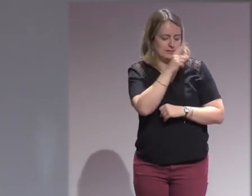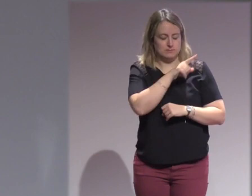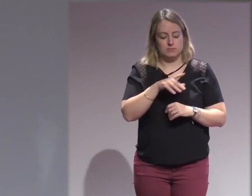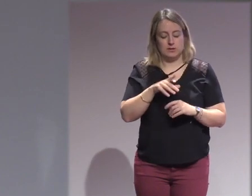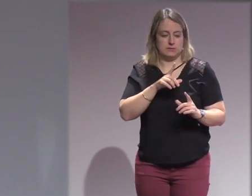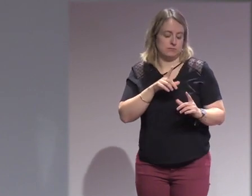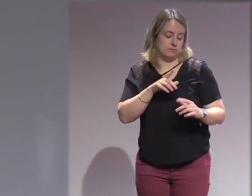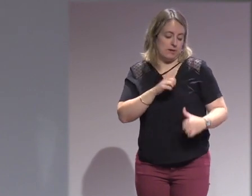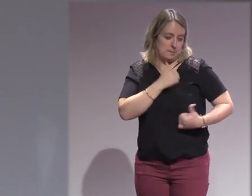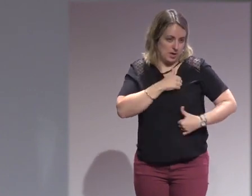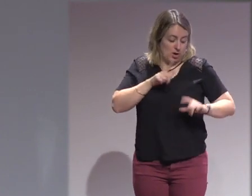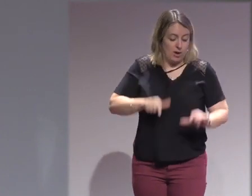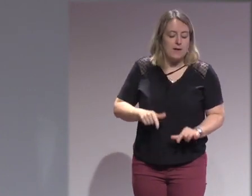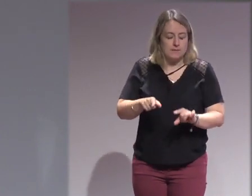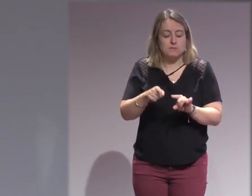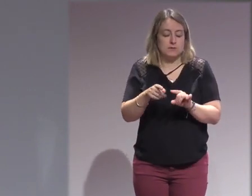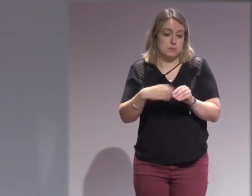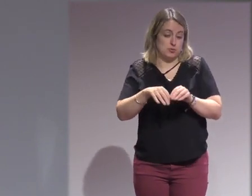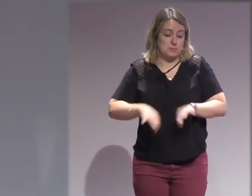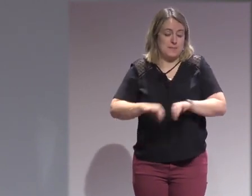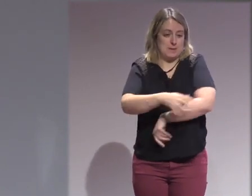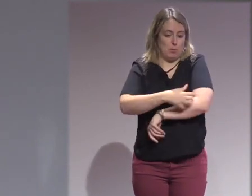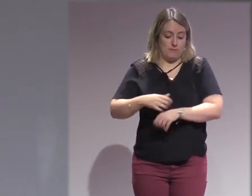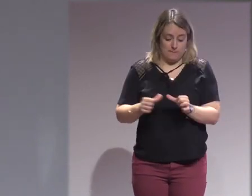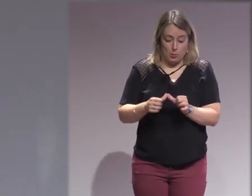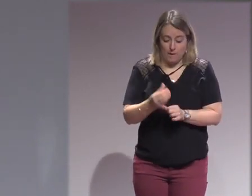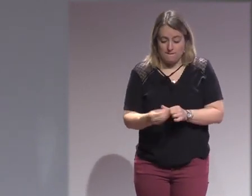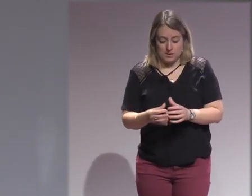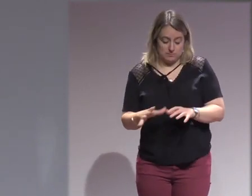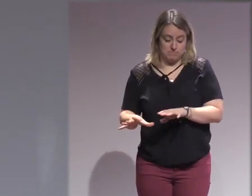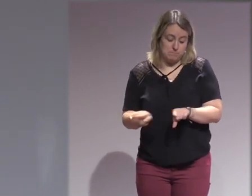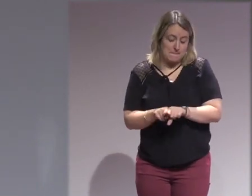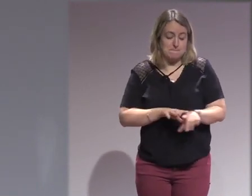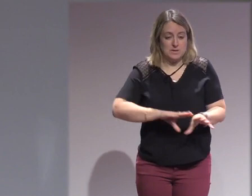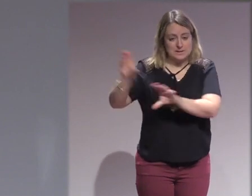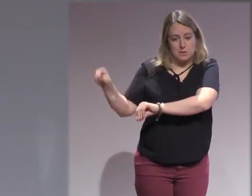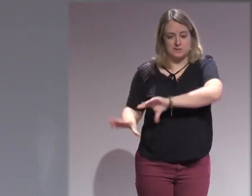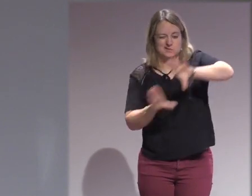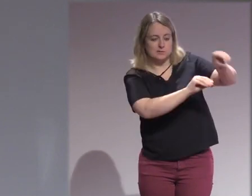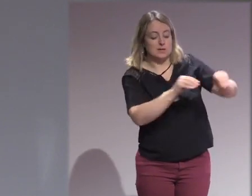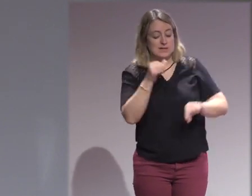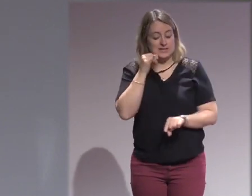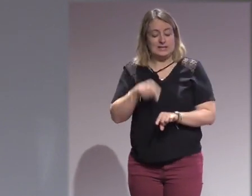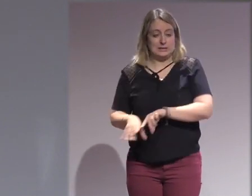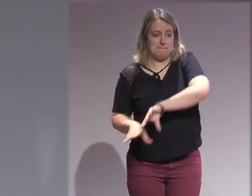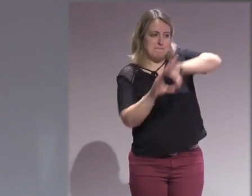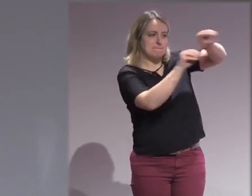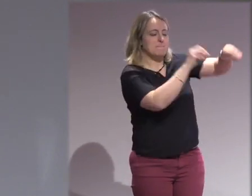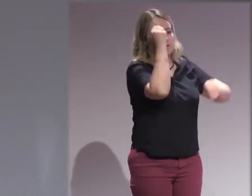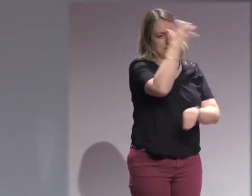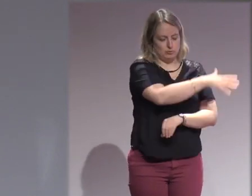justement le pays est très pauvre. Et donc les enfants sont aussi déplacés jusqu'aux années à peu près 60 de l'Italie vers les